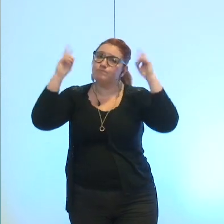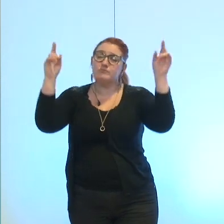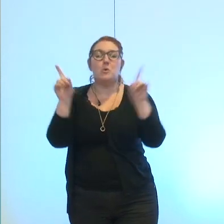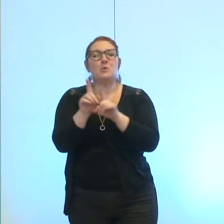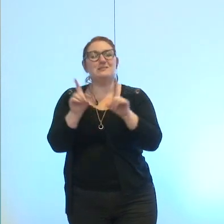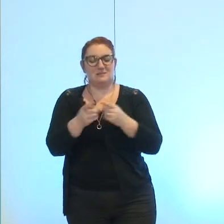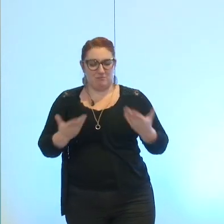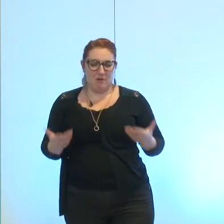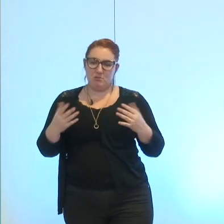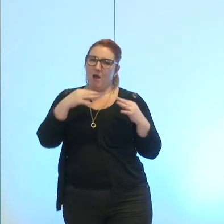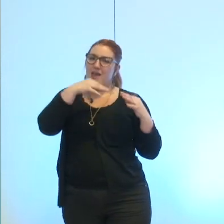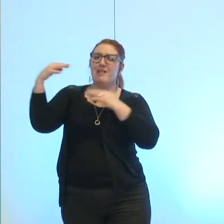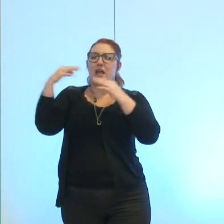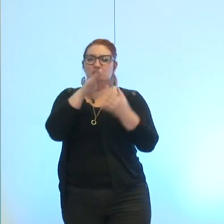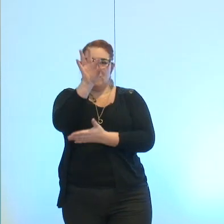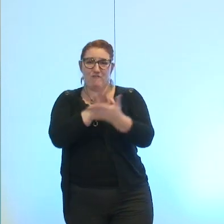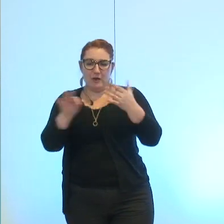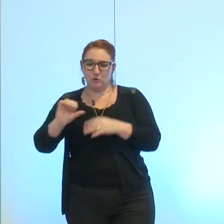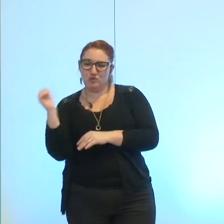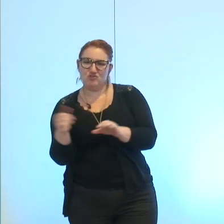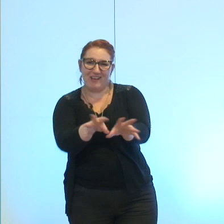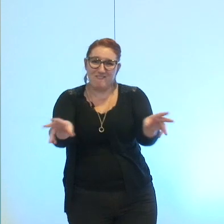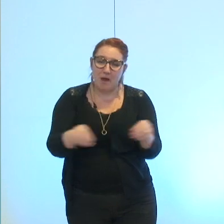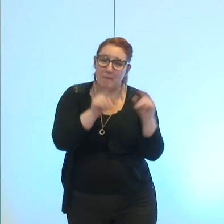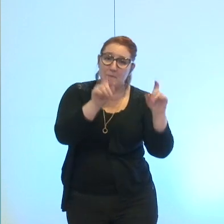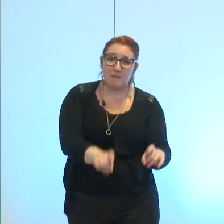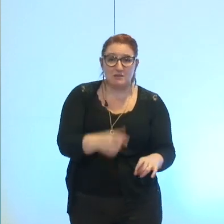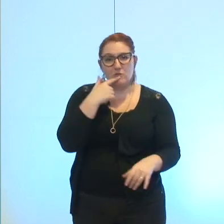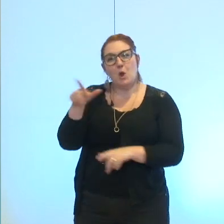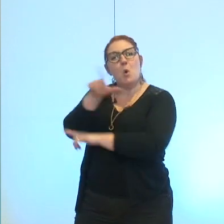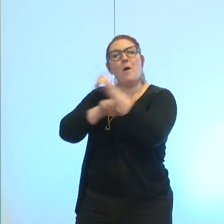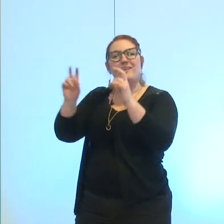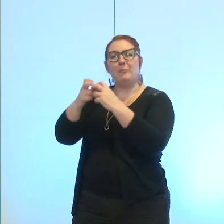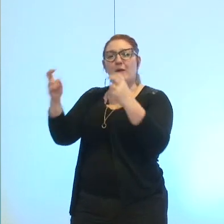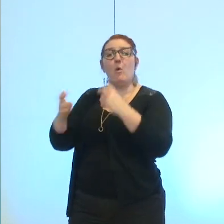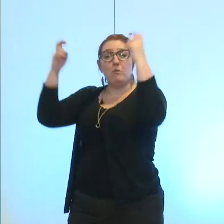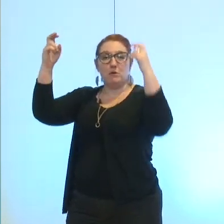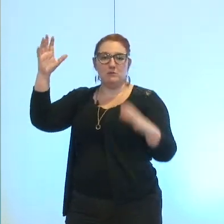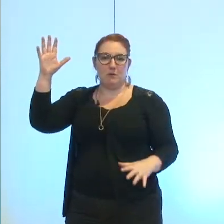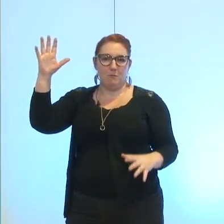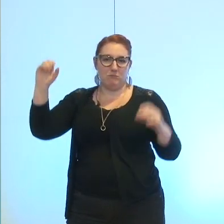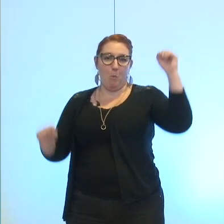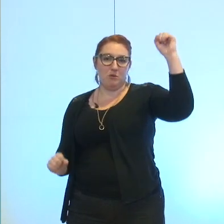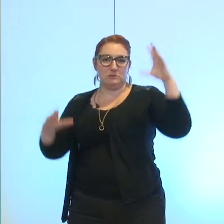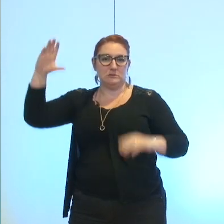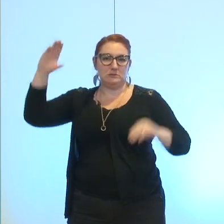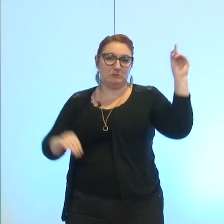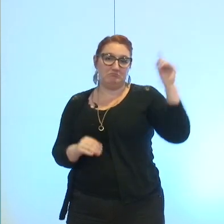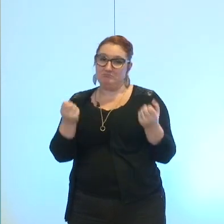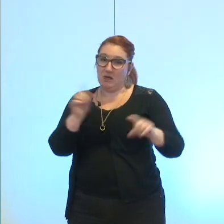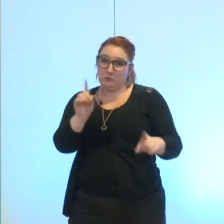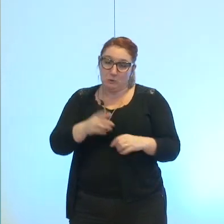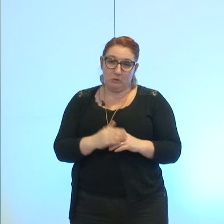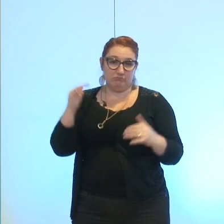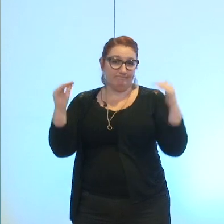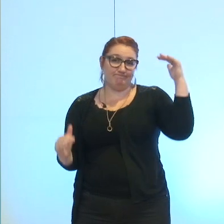énergétiques des ménages comble l'augmentation des prix des loyers et des prix de vente des logements veillons à ce que cette mesure